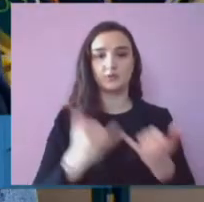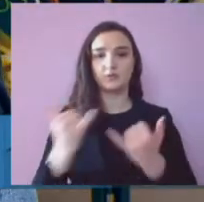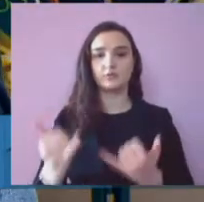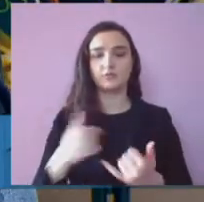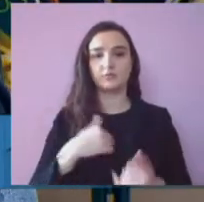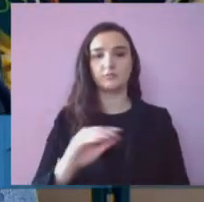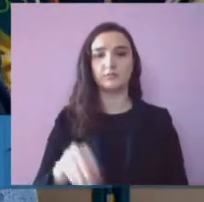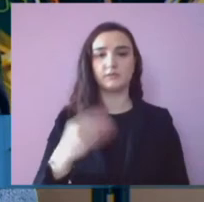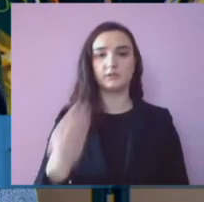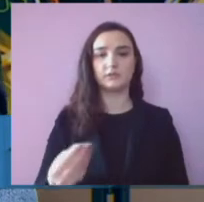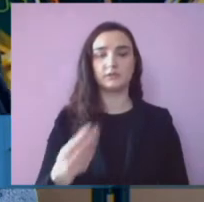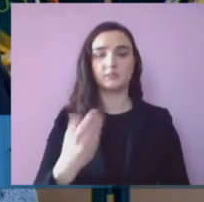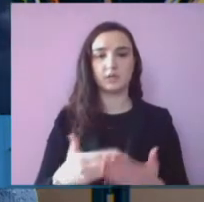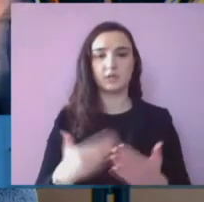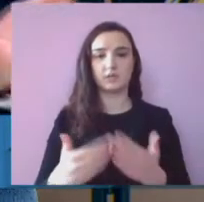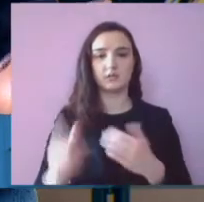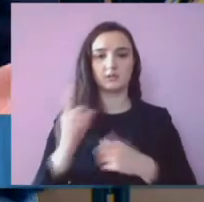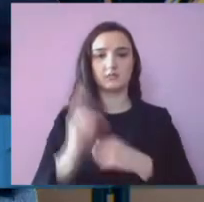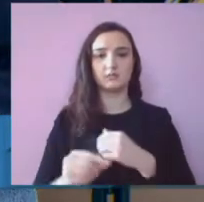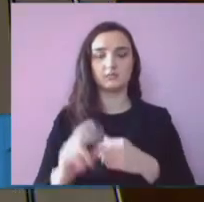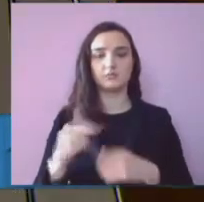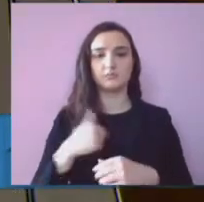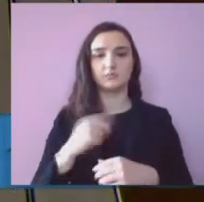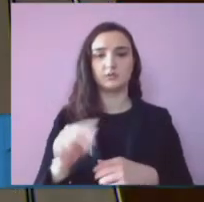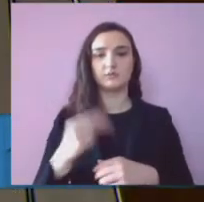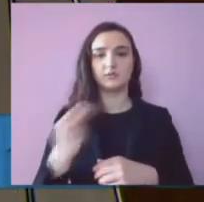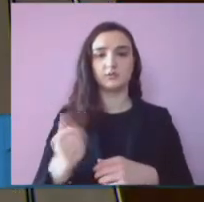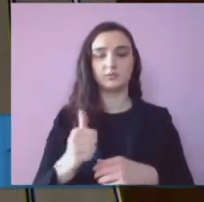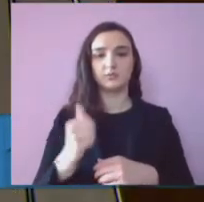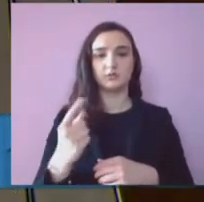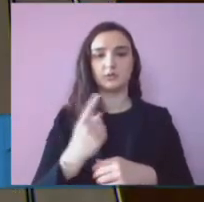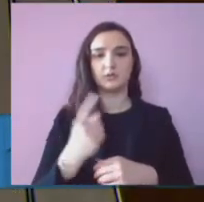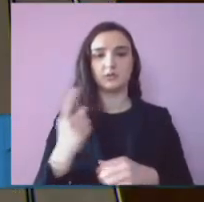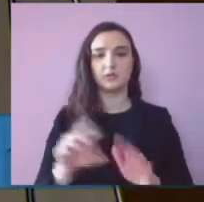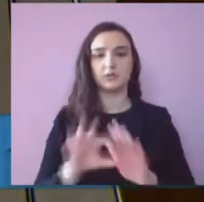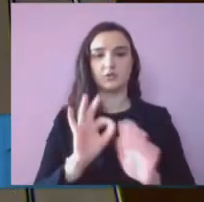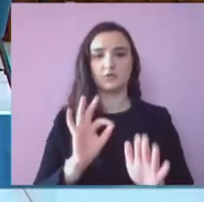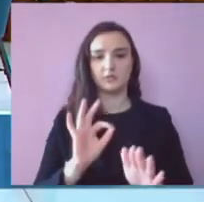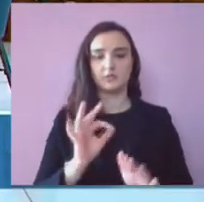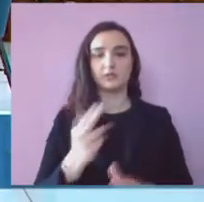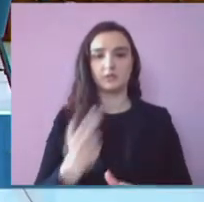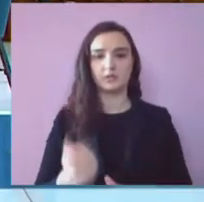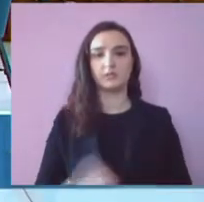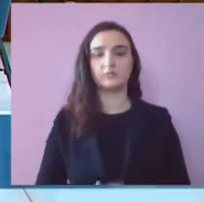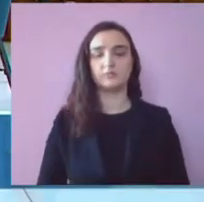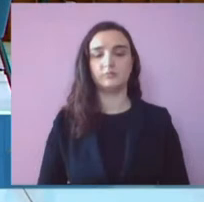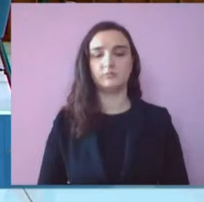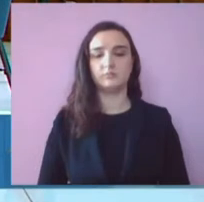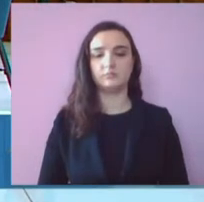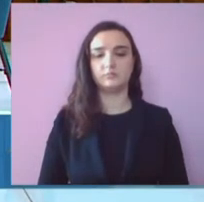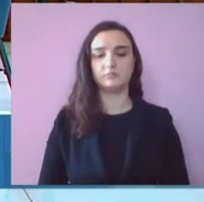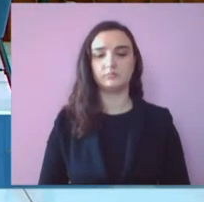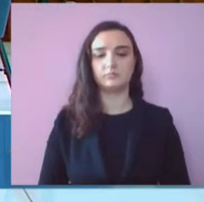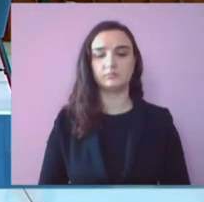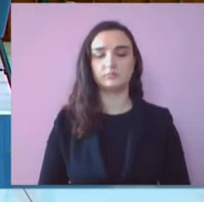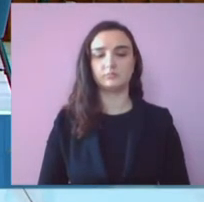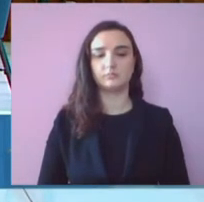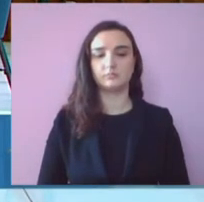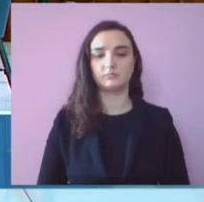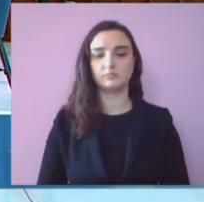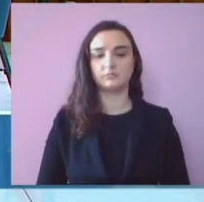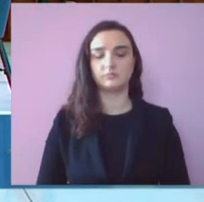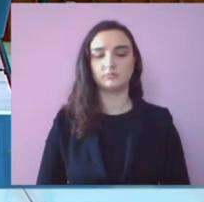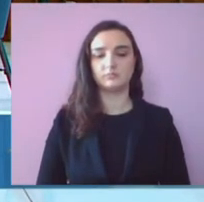მივეცით მაგალითი. და ჩვენ მივეცით ეს როგორც ერთადერთი არჩევანი იმ შეზღუდვებს. ჩვენ რომ გამთავისუფლებული ყავით იმ